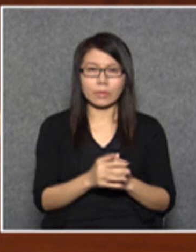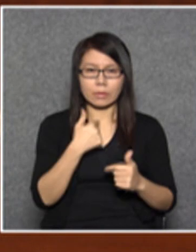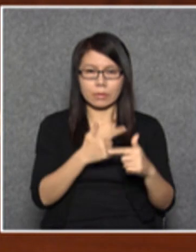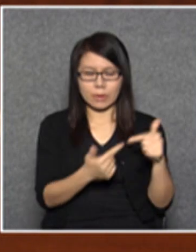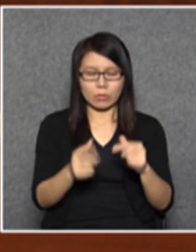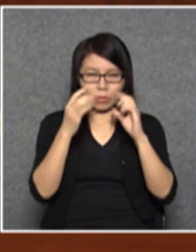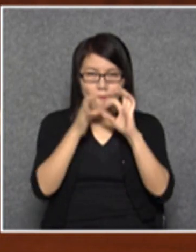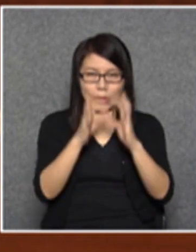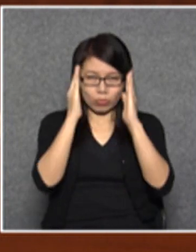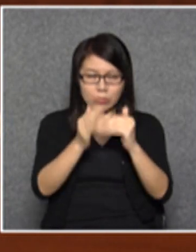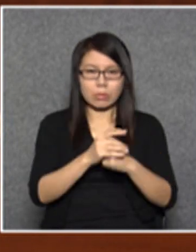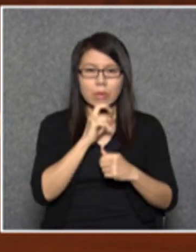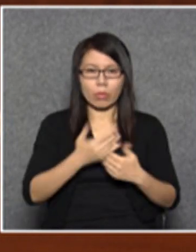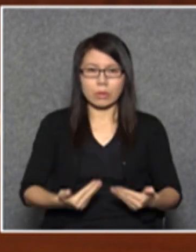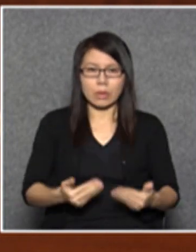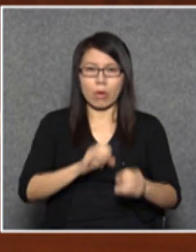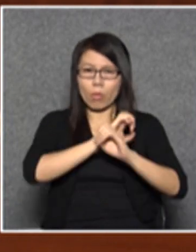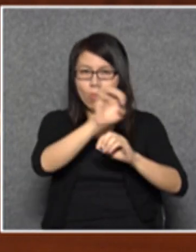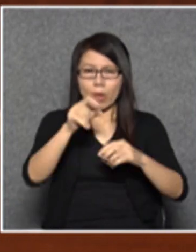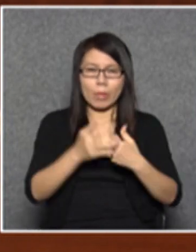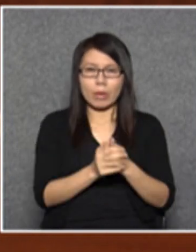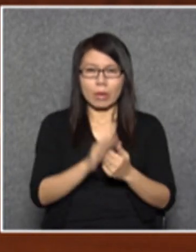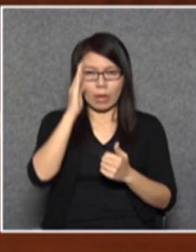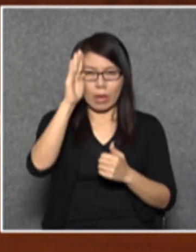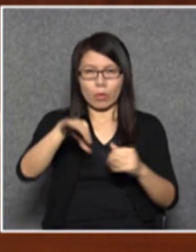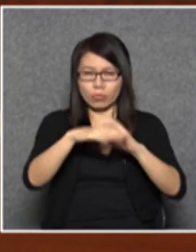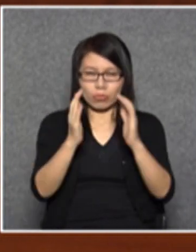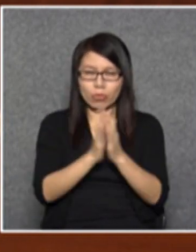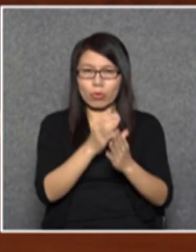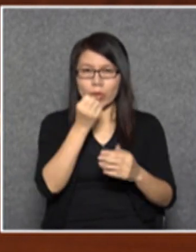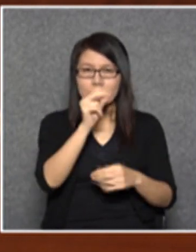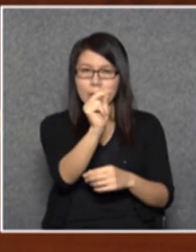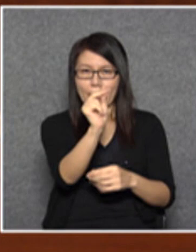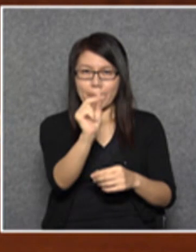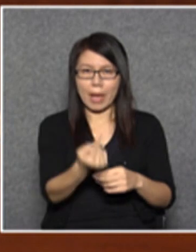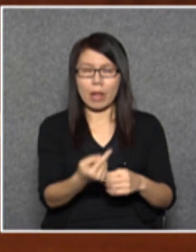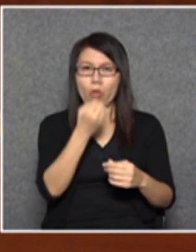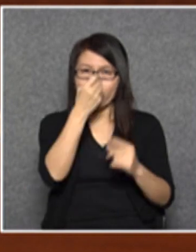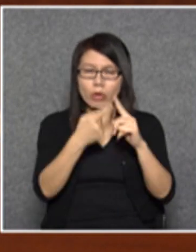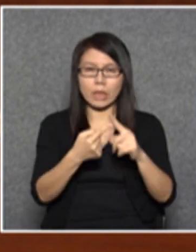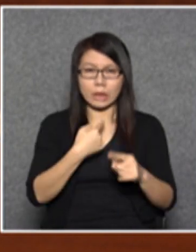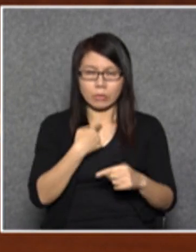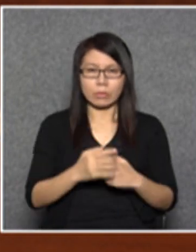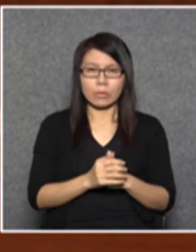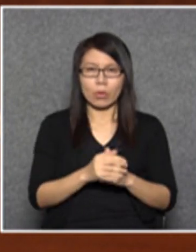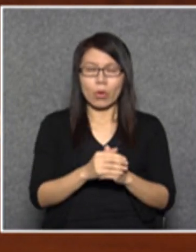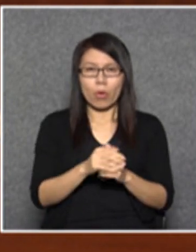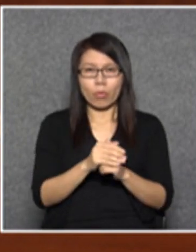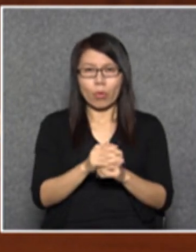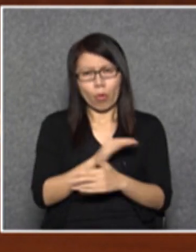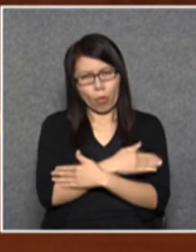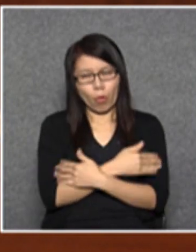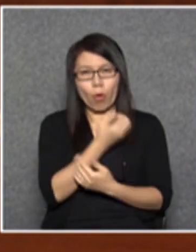件事，但係咧我都要喺度呼籲，希望咧全港700万香港市民咧都能夠愛護香